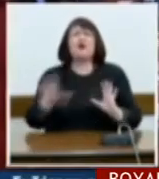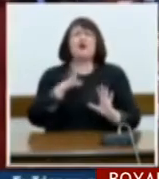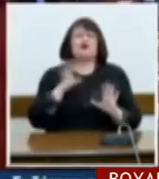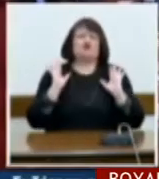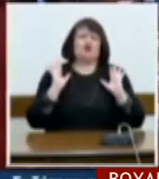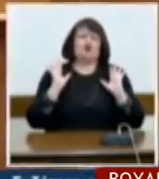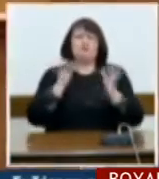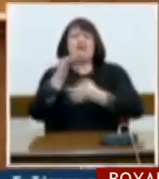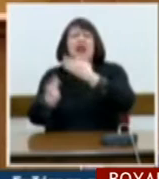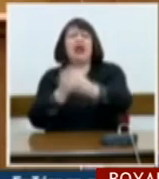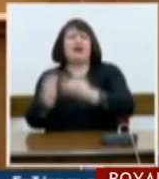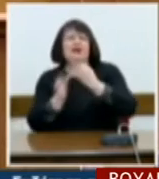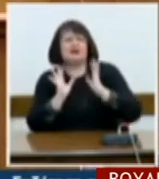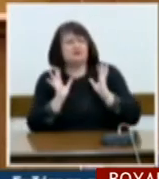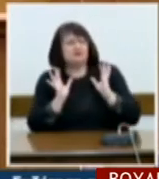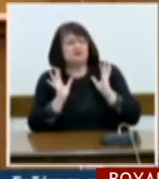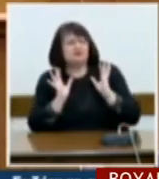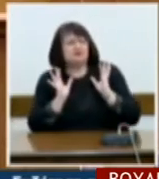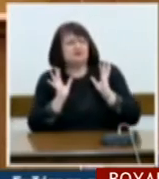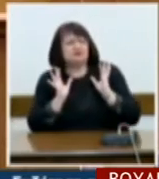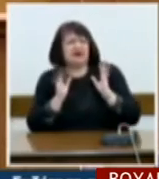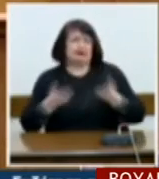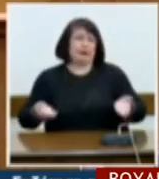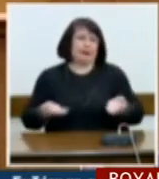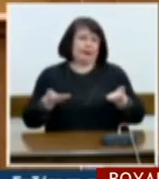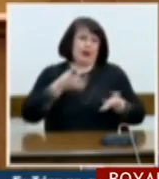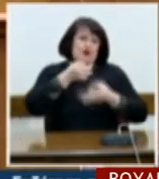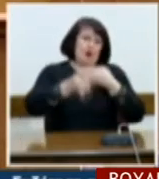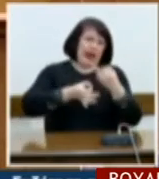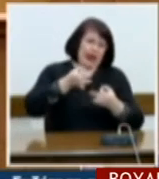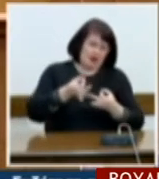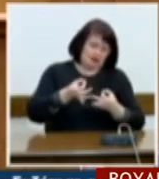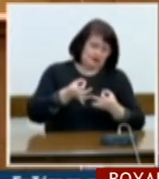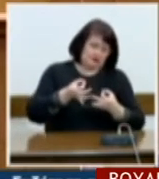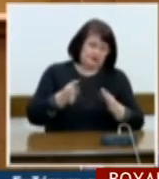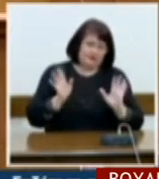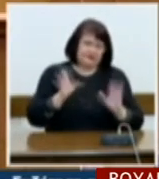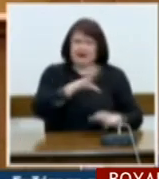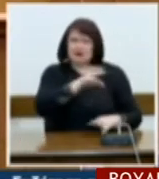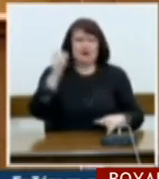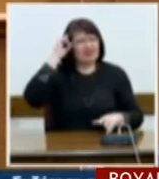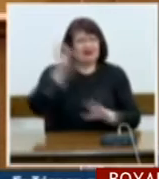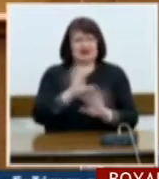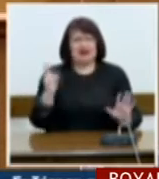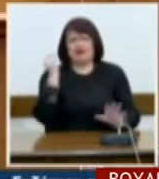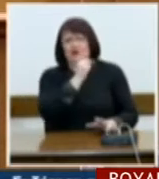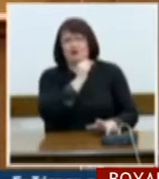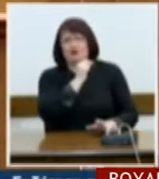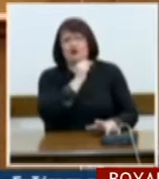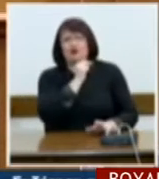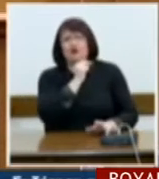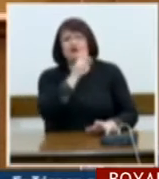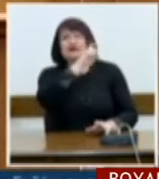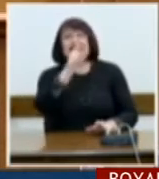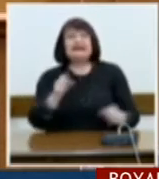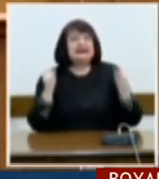Ότι είναι υπηκής η έκφραση, δεν έχει κατανοήσει τι είναι αυτό που βιώνει σήμερα το